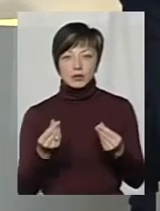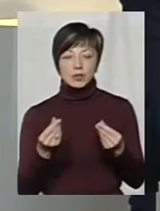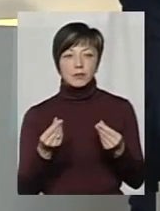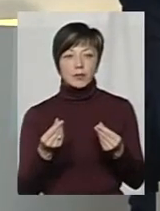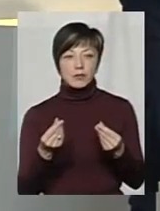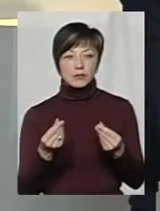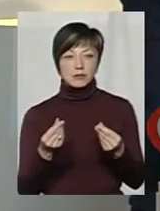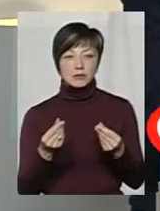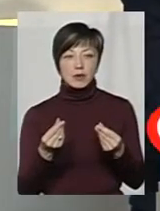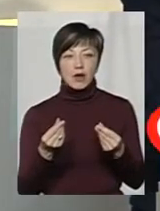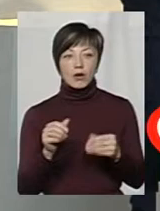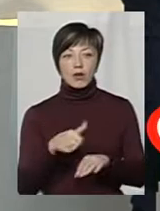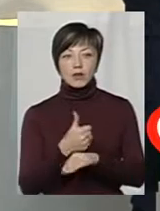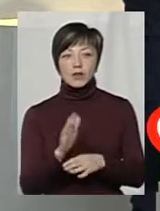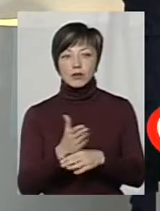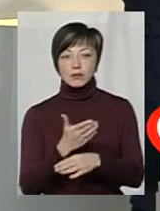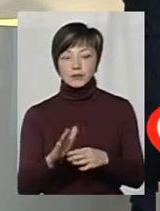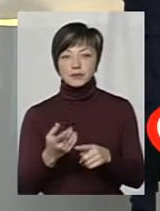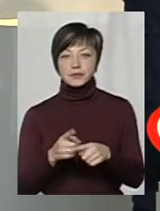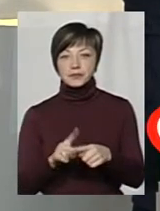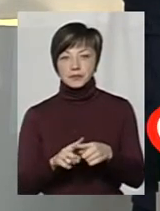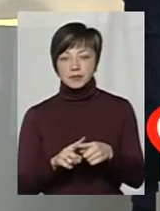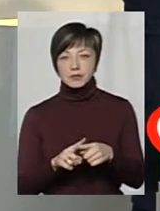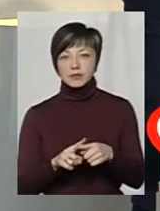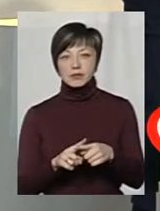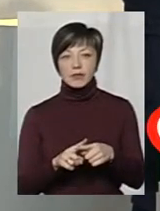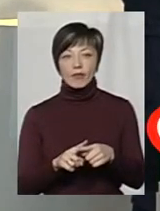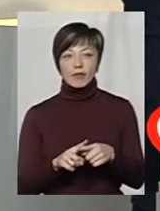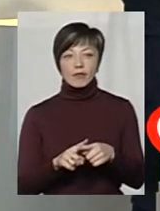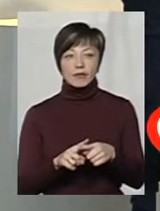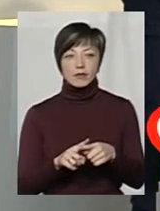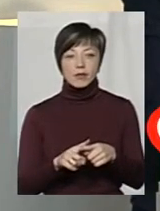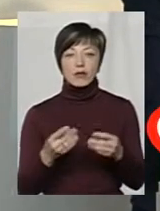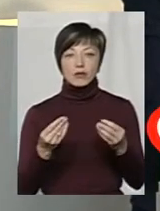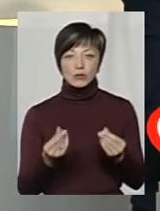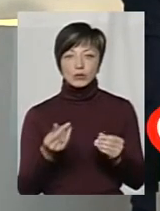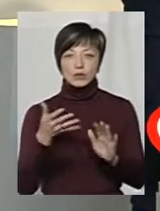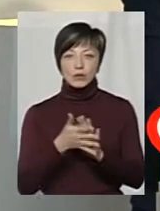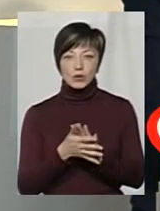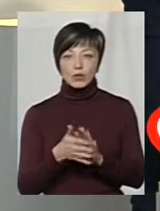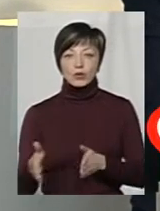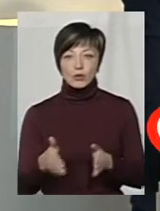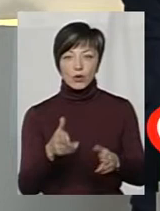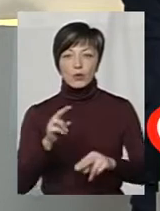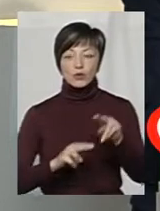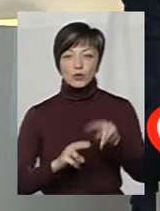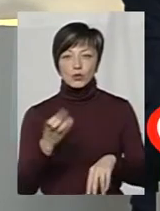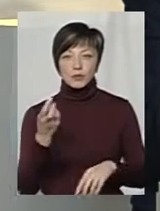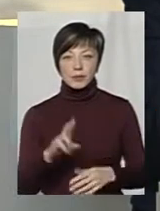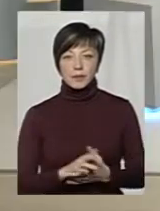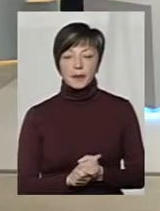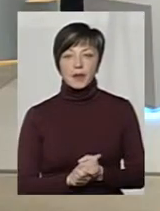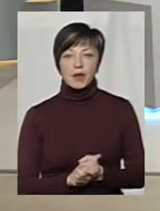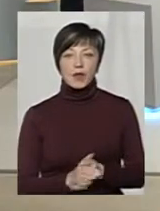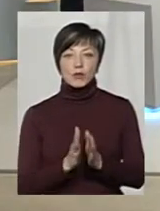інформація, тому що головний розпорядник коштів там управління регіонального розвитку, але практично ці кошти освоюються і дороги будуються.